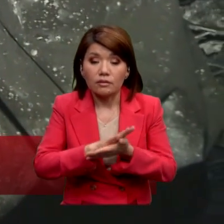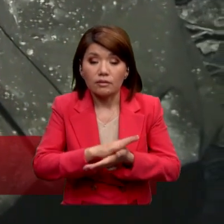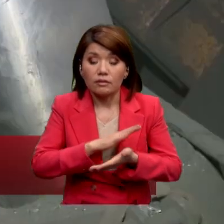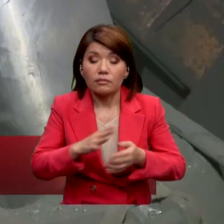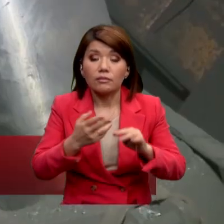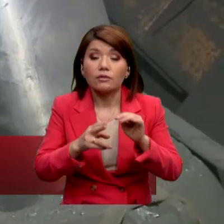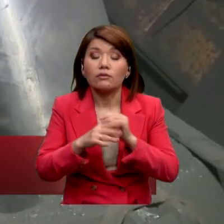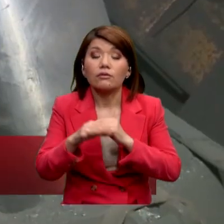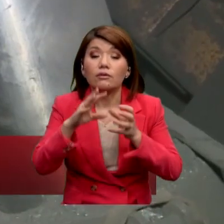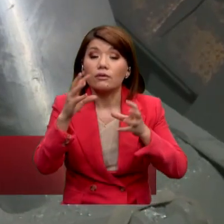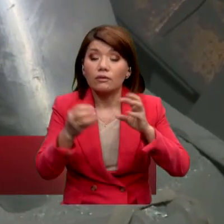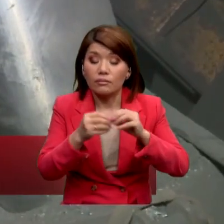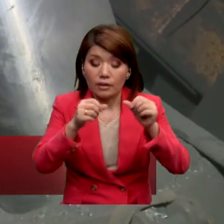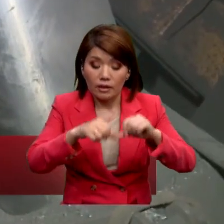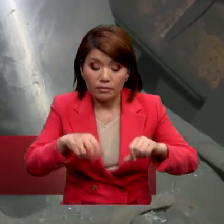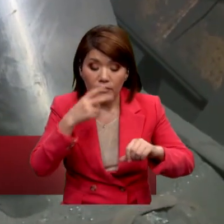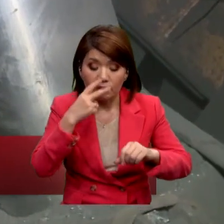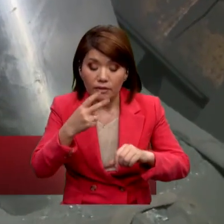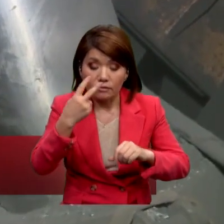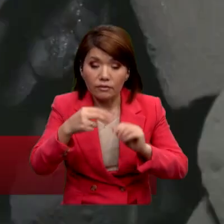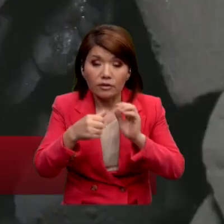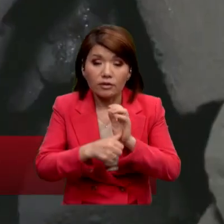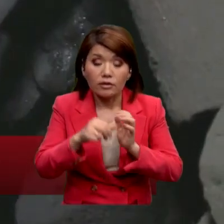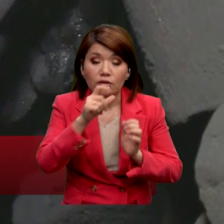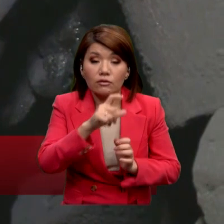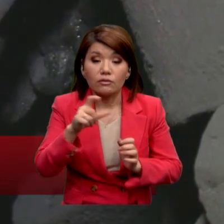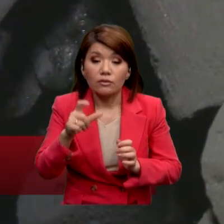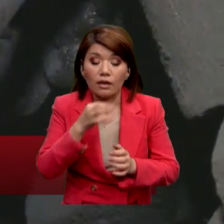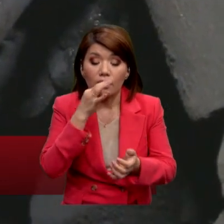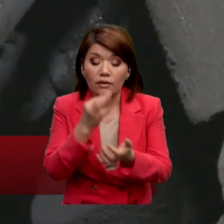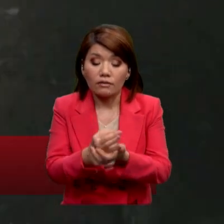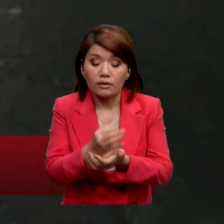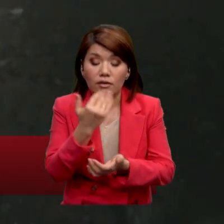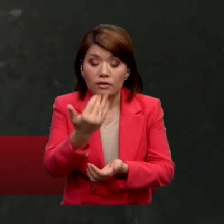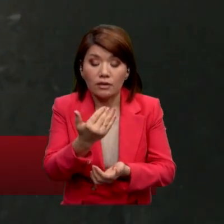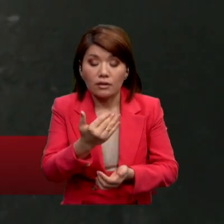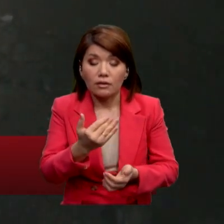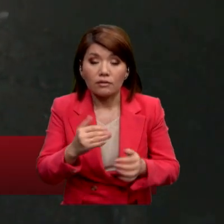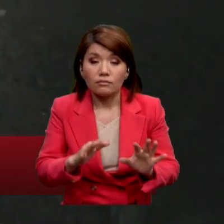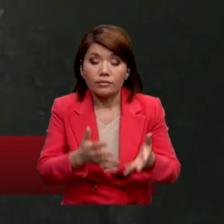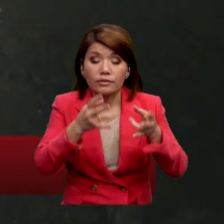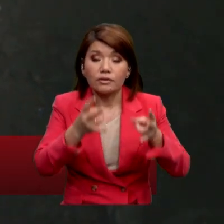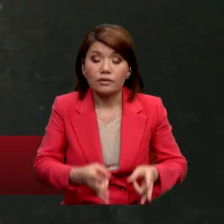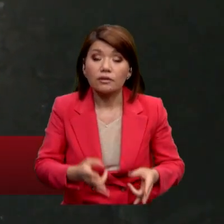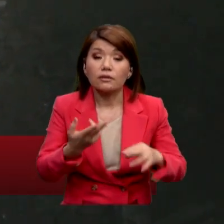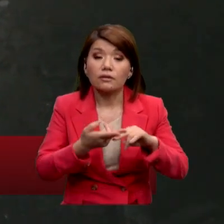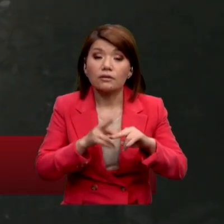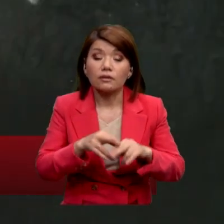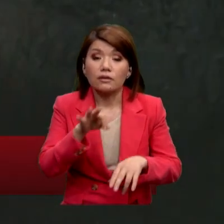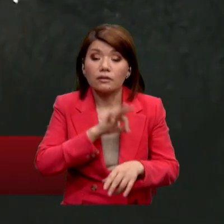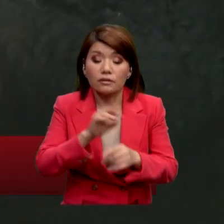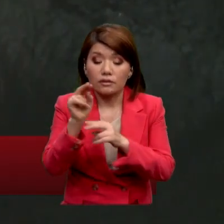дисциплину по заключению комиссии 26 должностных лиц ответственный за произошедшее теперь на предприятии должны